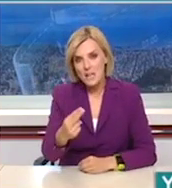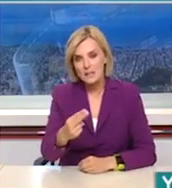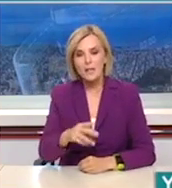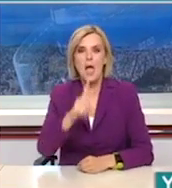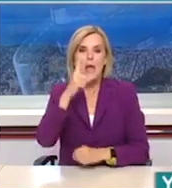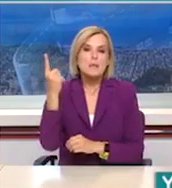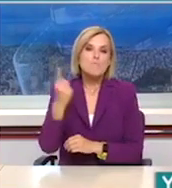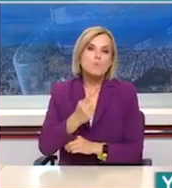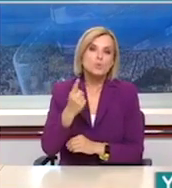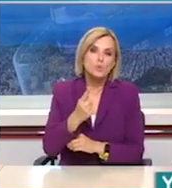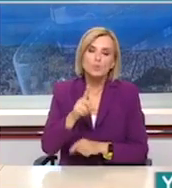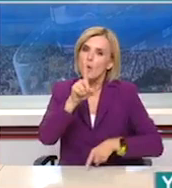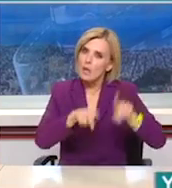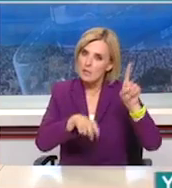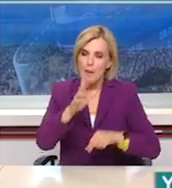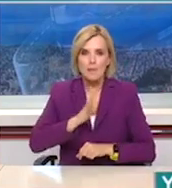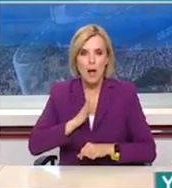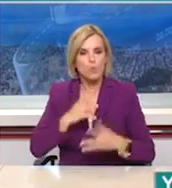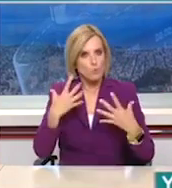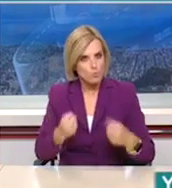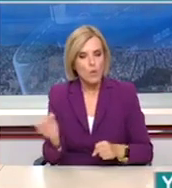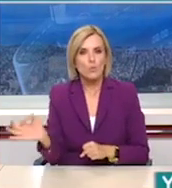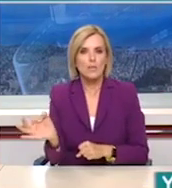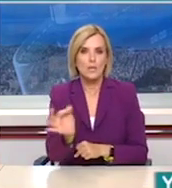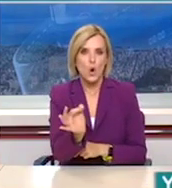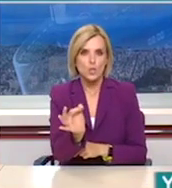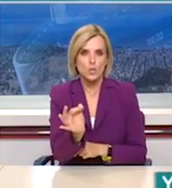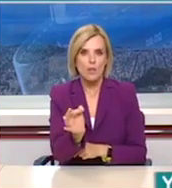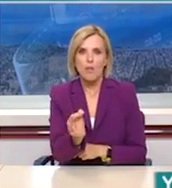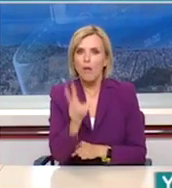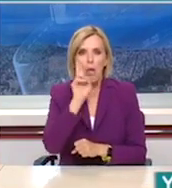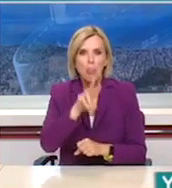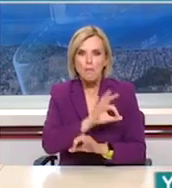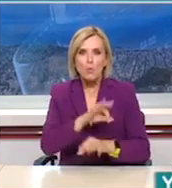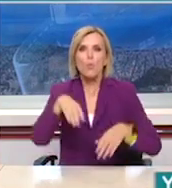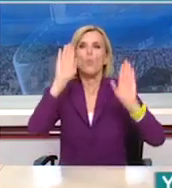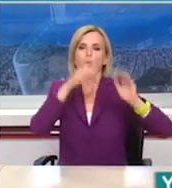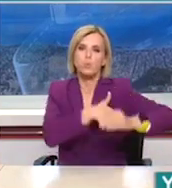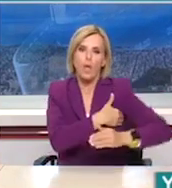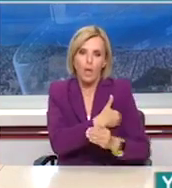που δεν γνωρίζουμε καλά των ανθρώπων που έχουν τον ιό είναι ασυμπτωματικοί ή